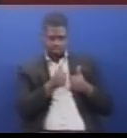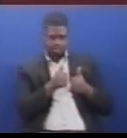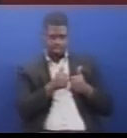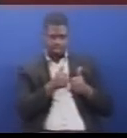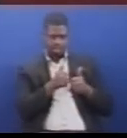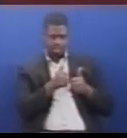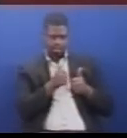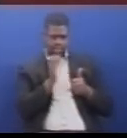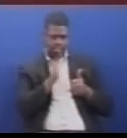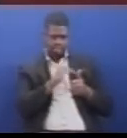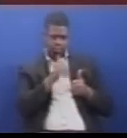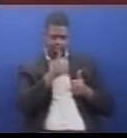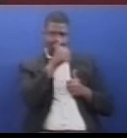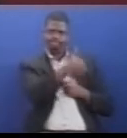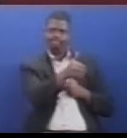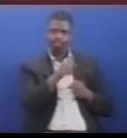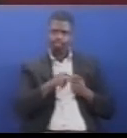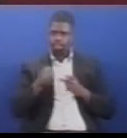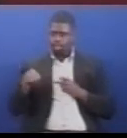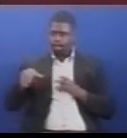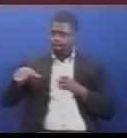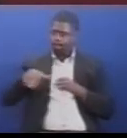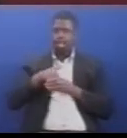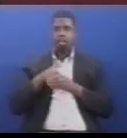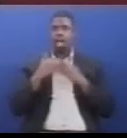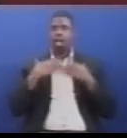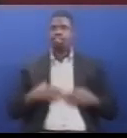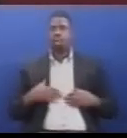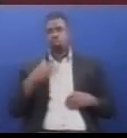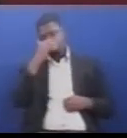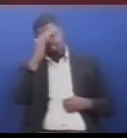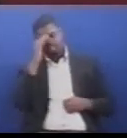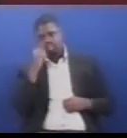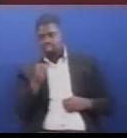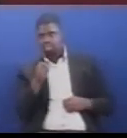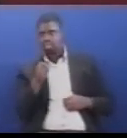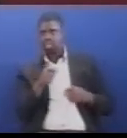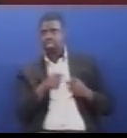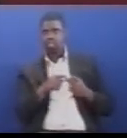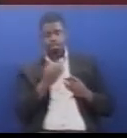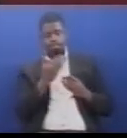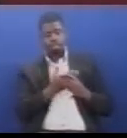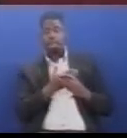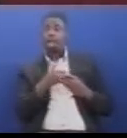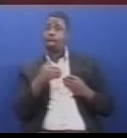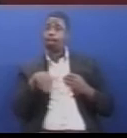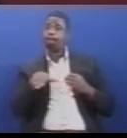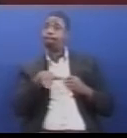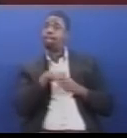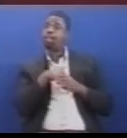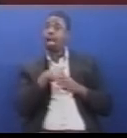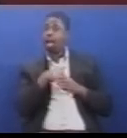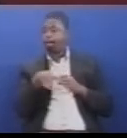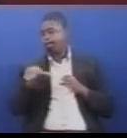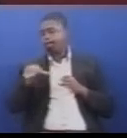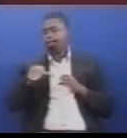usoni. Lile la bima ya afya ambayo kwa kweli tunadhani ndio itakuwa mkombozi wa kuboresha